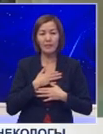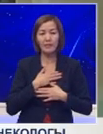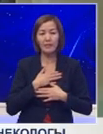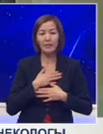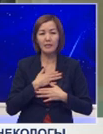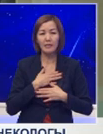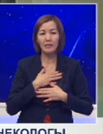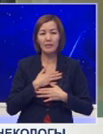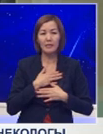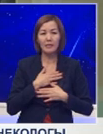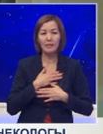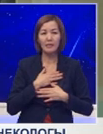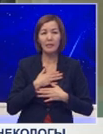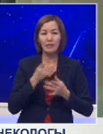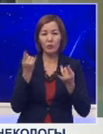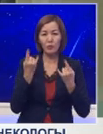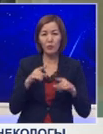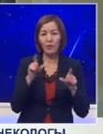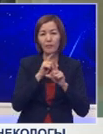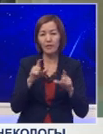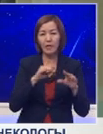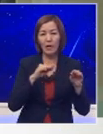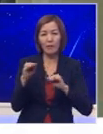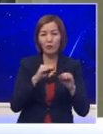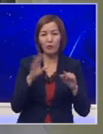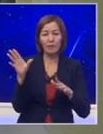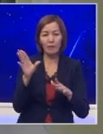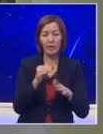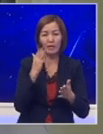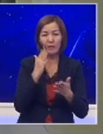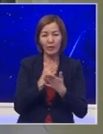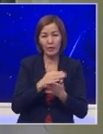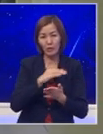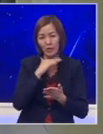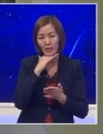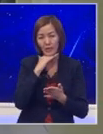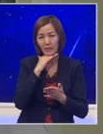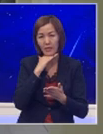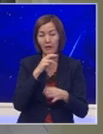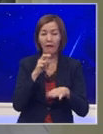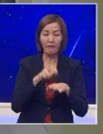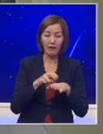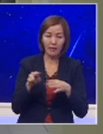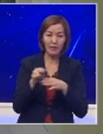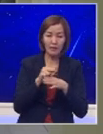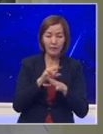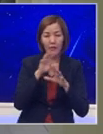мына перзентханадағы бар аппараттар оған сәйкес. Өзіміздің мамандарымыз да бар.